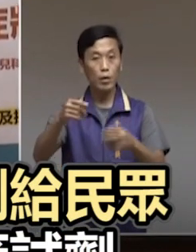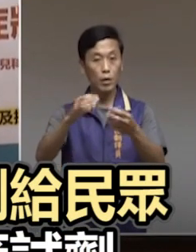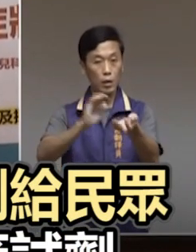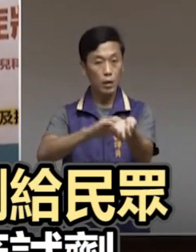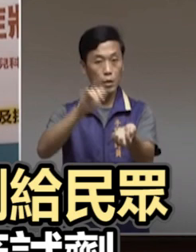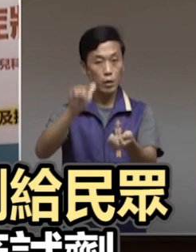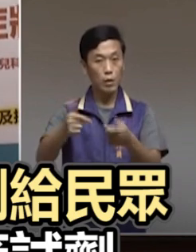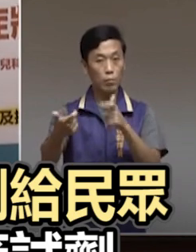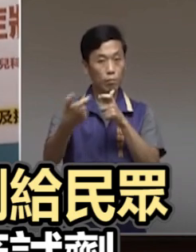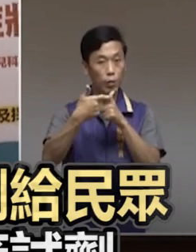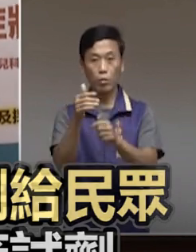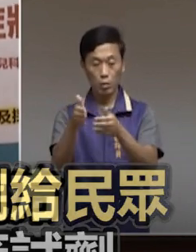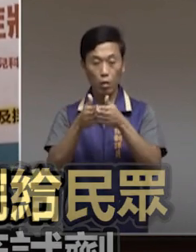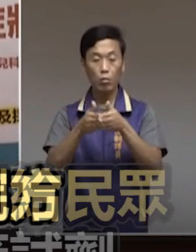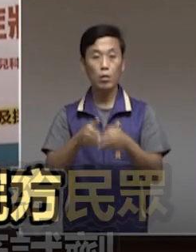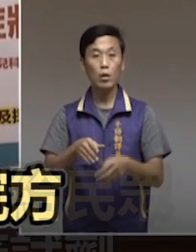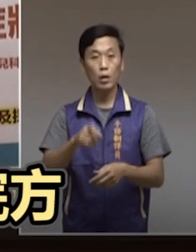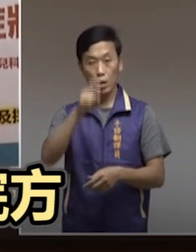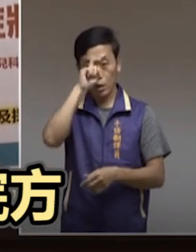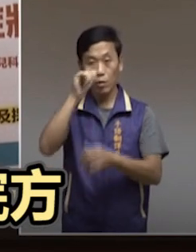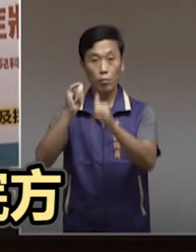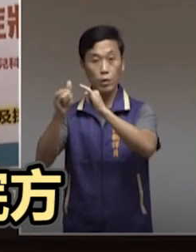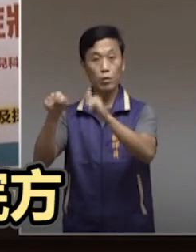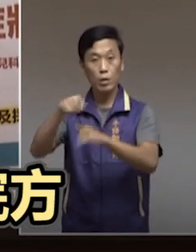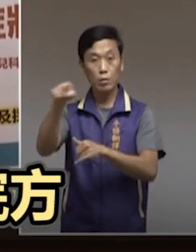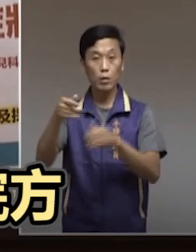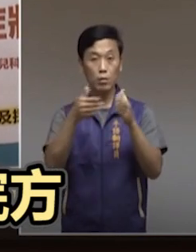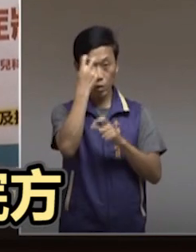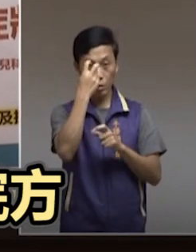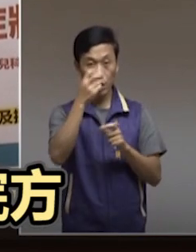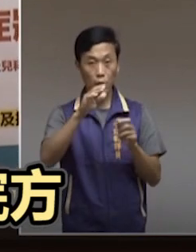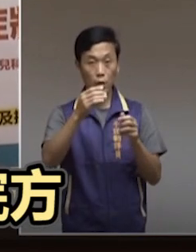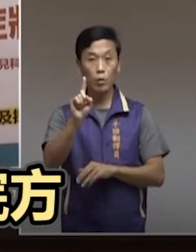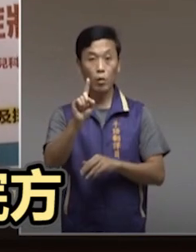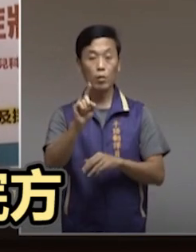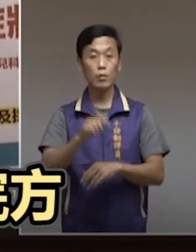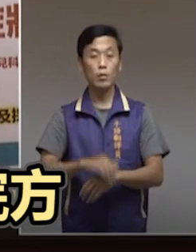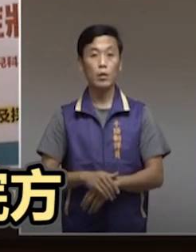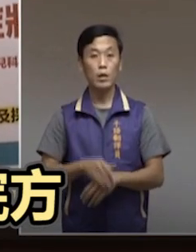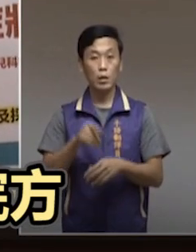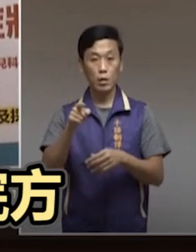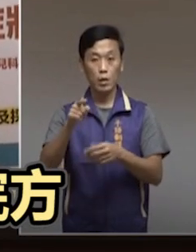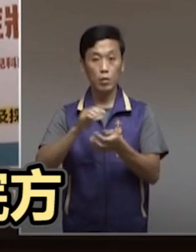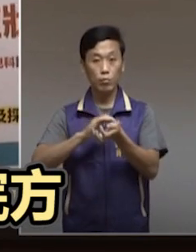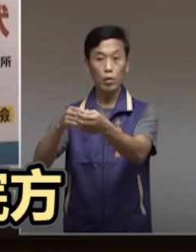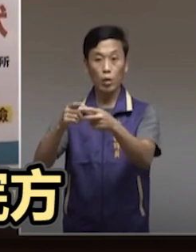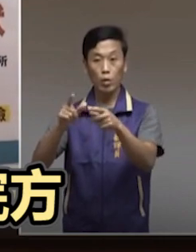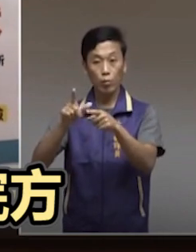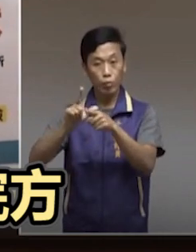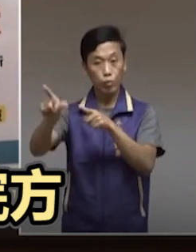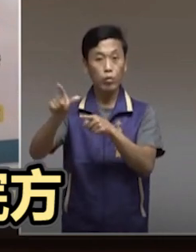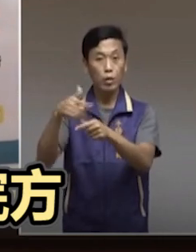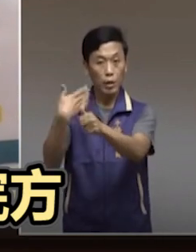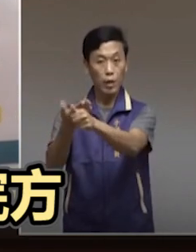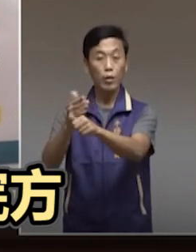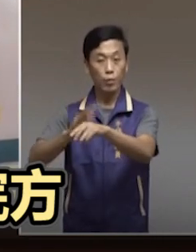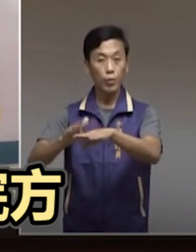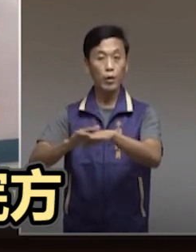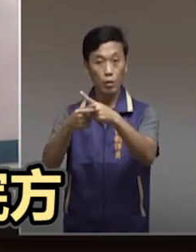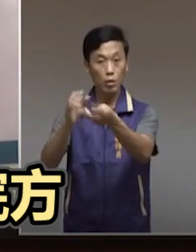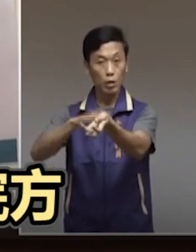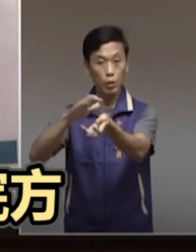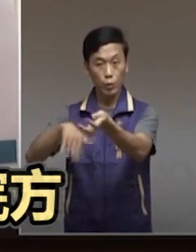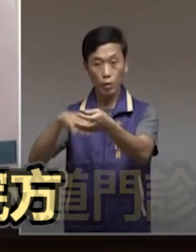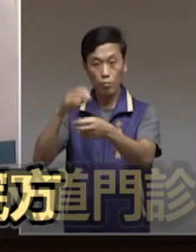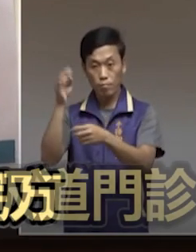配合，一定要给快筛试剂，请民众要把快筛试剂检验的结果回传给看诊的医疗院所。那我们会跟医疗院所来追